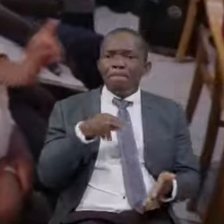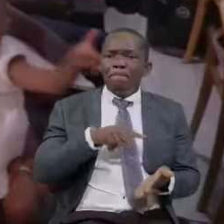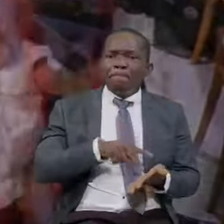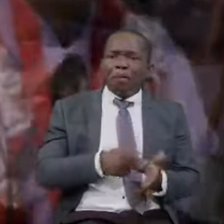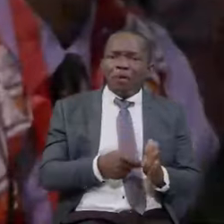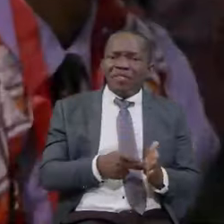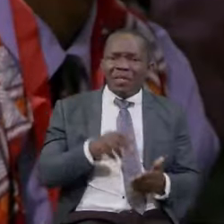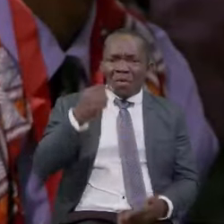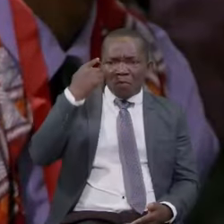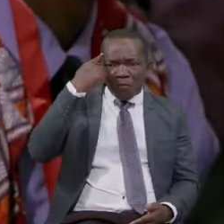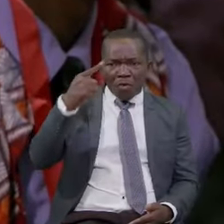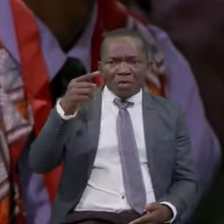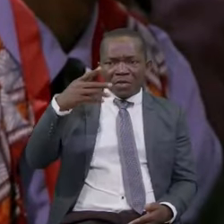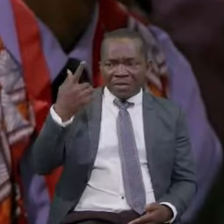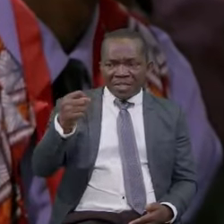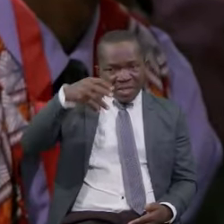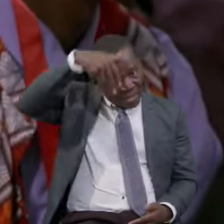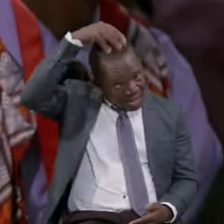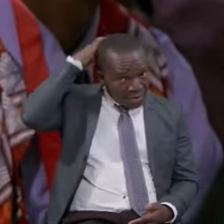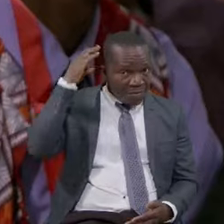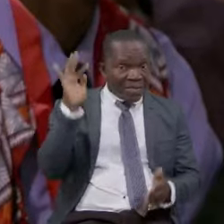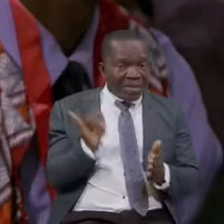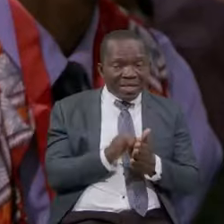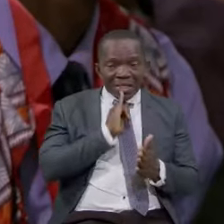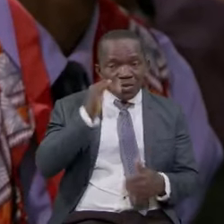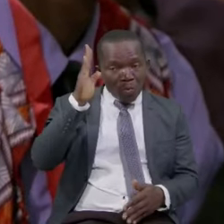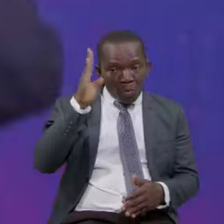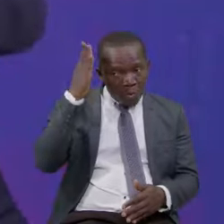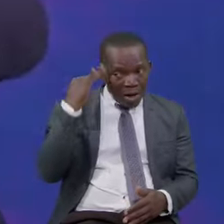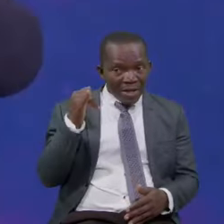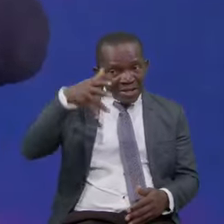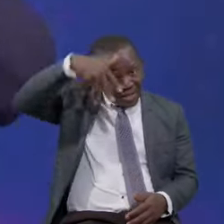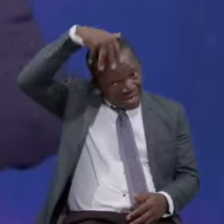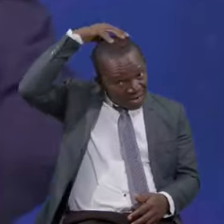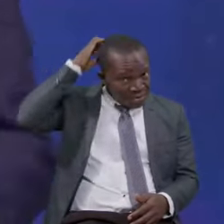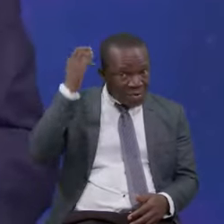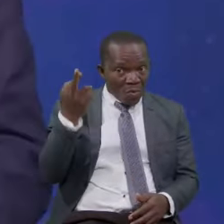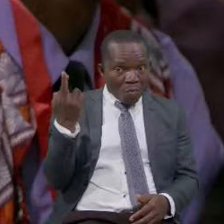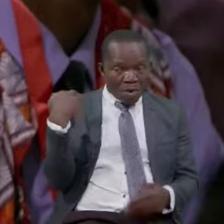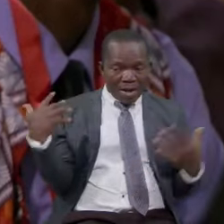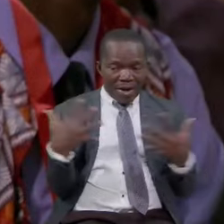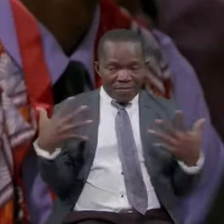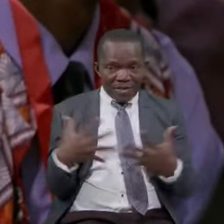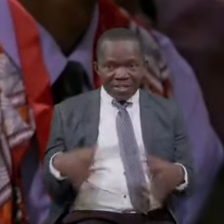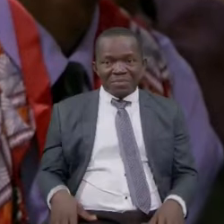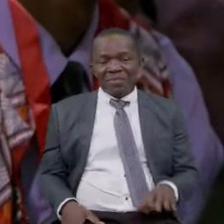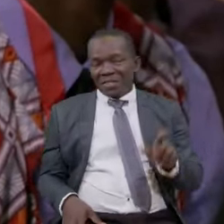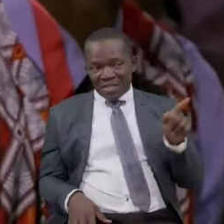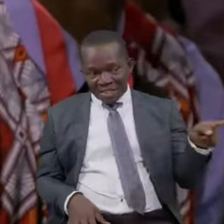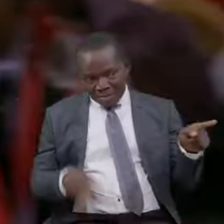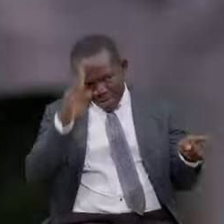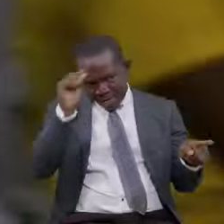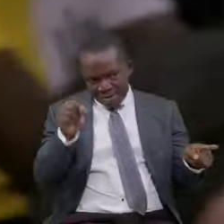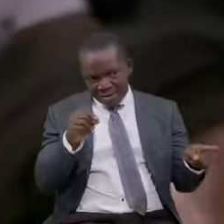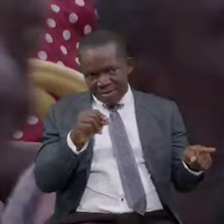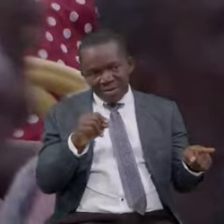poison ne mange pas ça qu'il s'en aille notre nourriture viendra